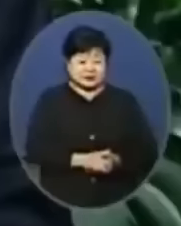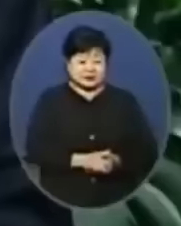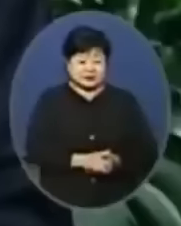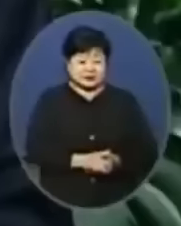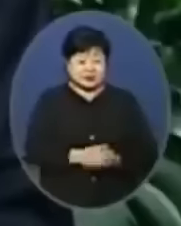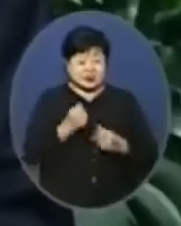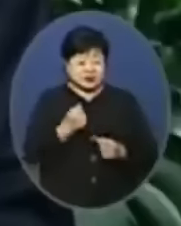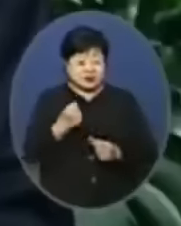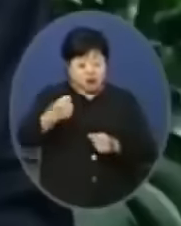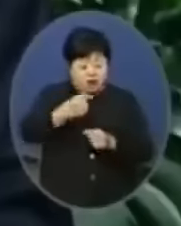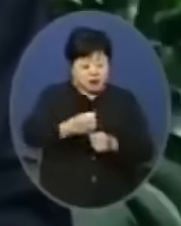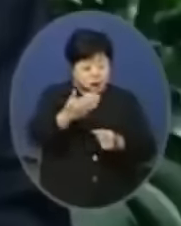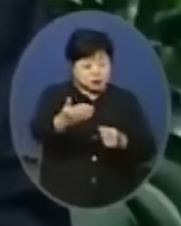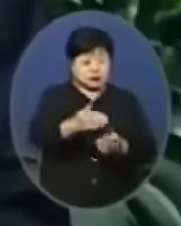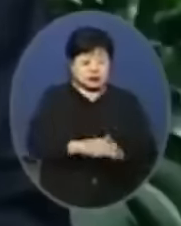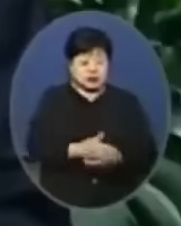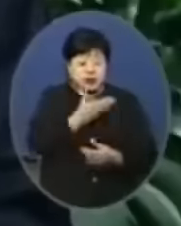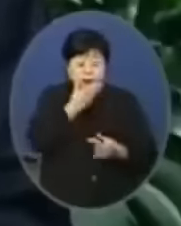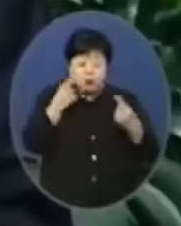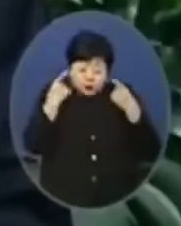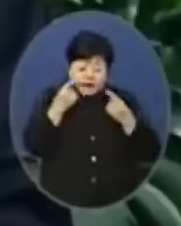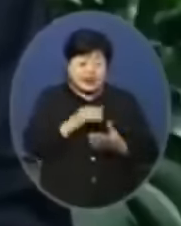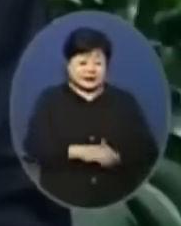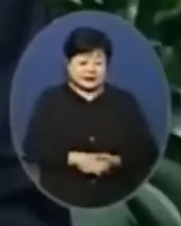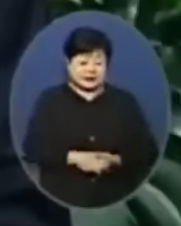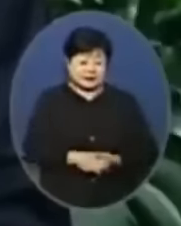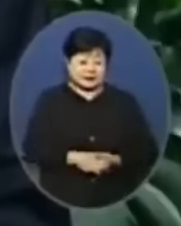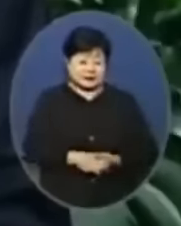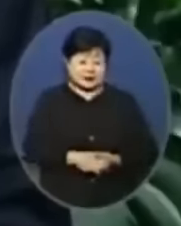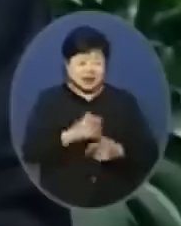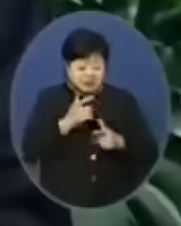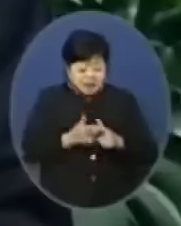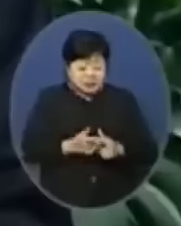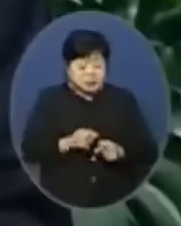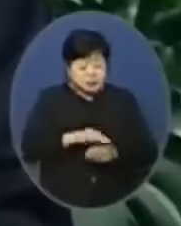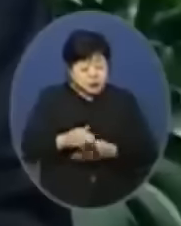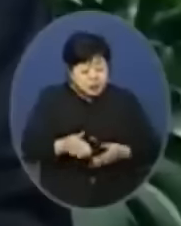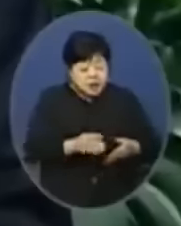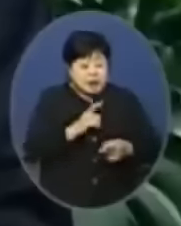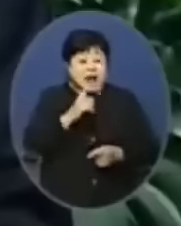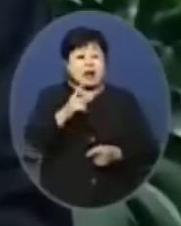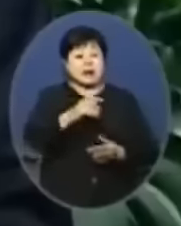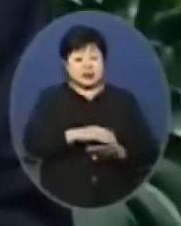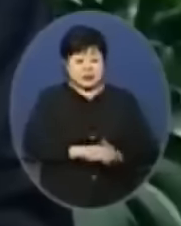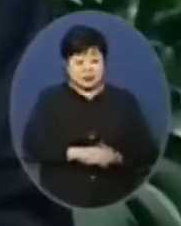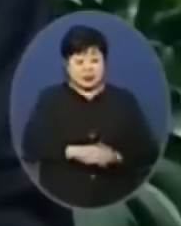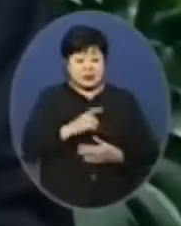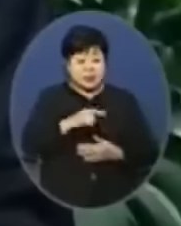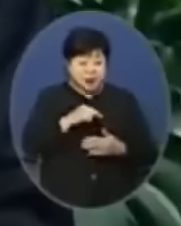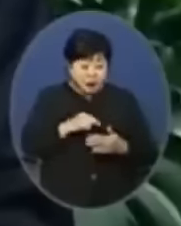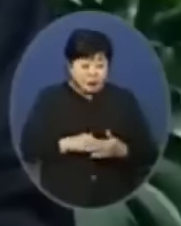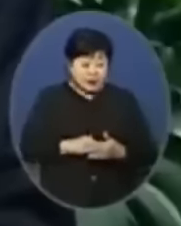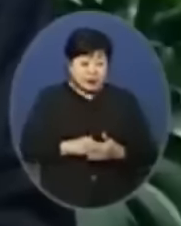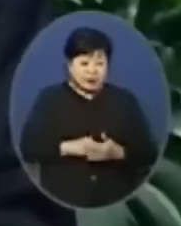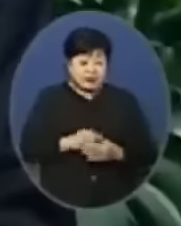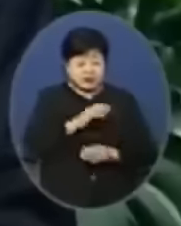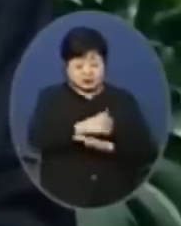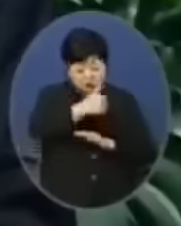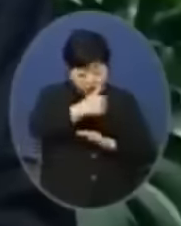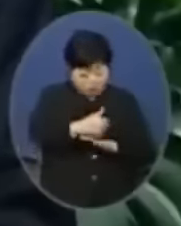그들에게 건강을 회복시켜주면서 이것이 복음이다, 이것이 예수님의 손길이라고 말하면 마음에